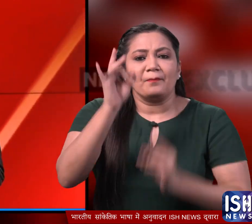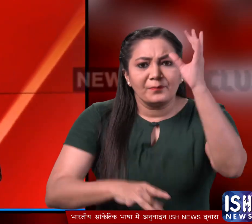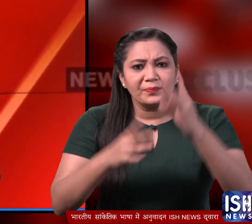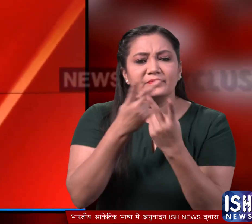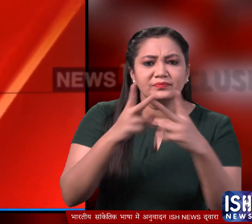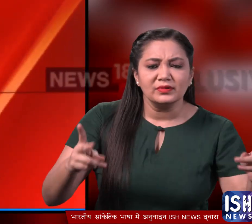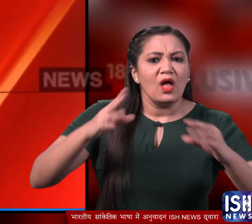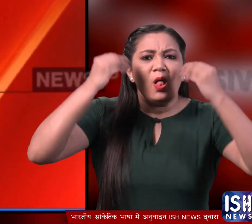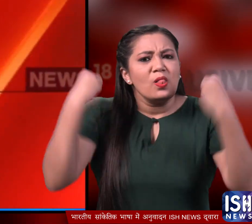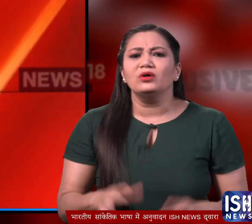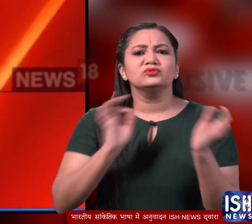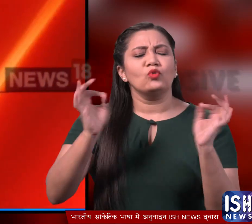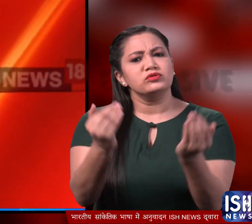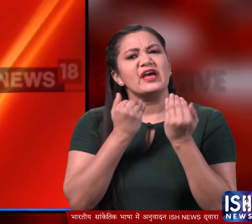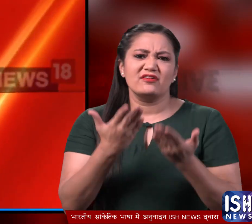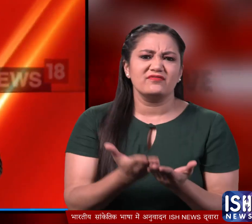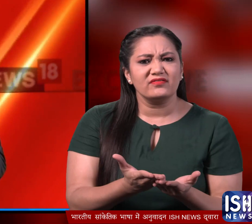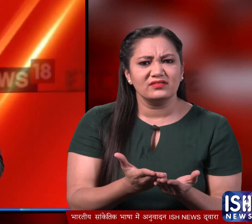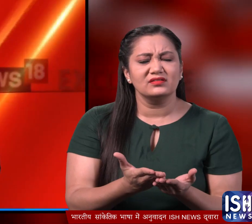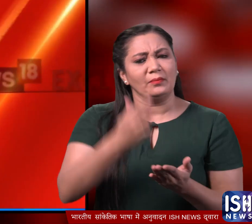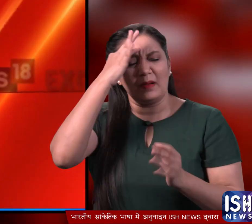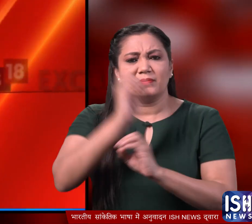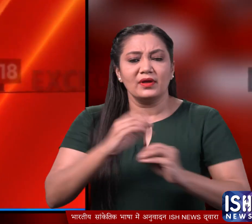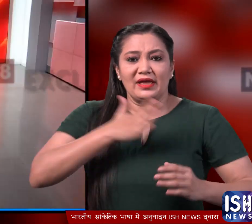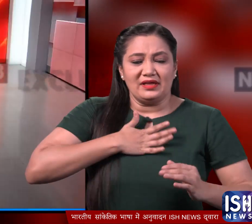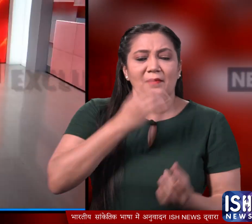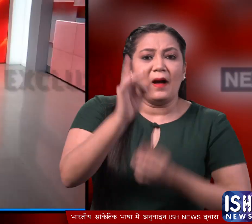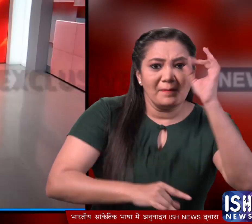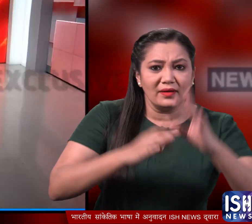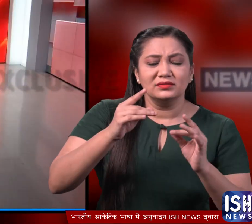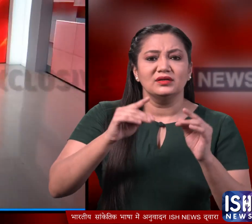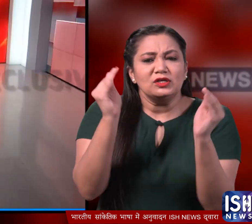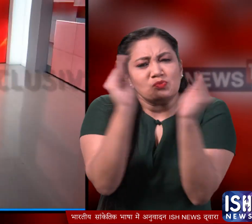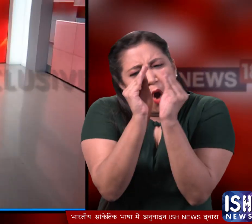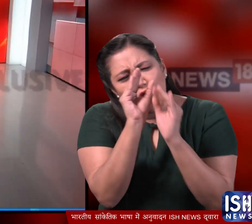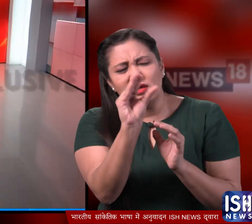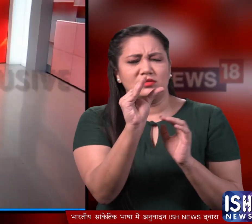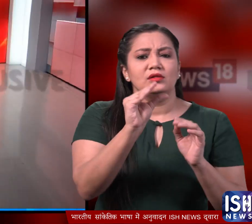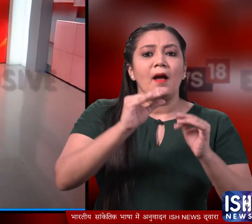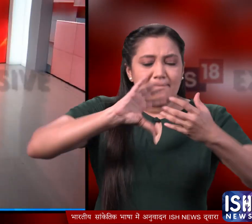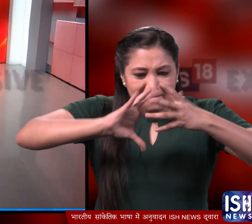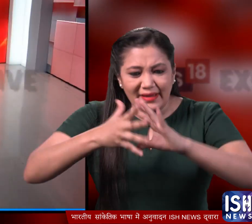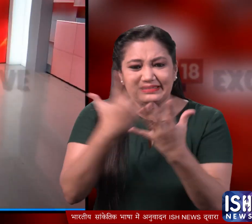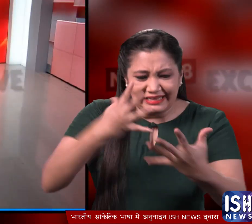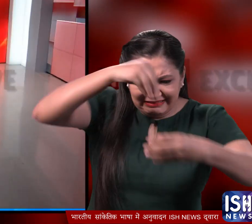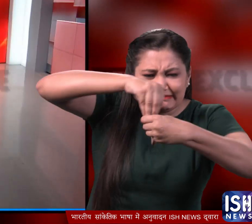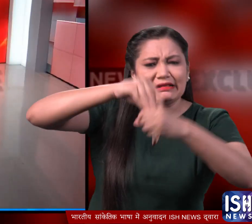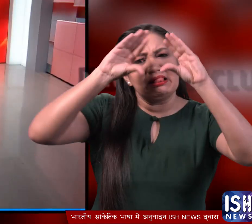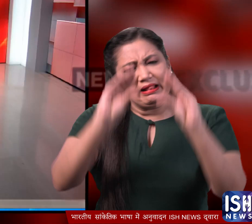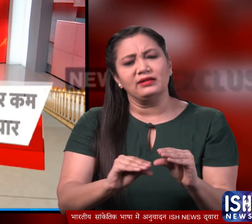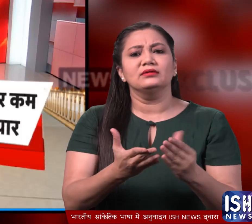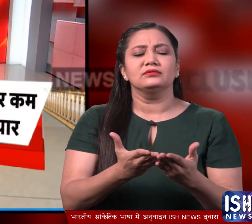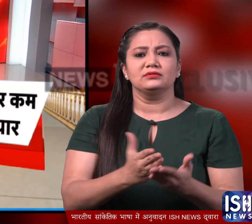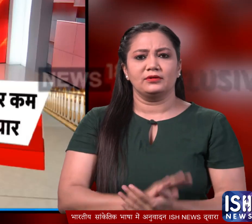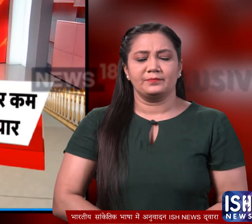پٹاکوں سے کسی طرح کے نقصان نہیں ہونے کی دلیل دی گئی اور بتایا گیا کہ گرین پٹاکے نہ کیول آکار میں چھوٹے ہوتے ہیں بلکہ انہیں بنانے میں کچھے مال کا بھی